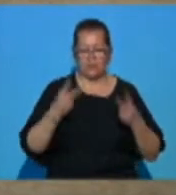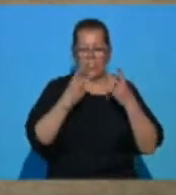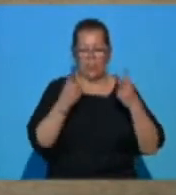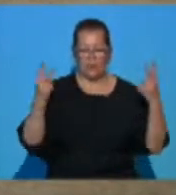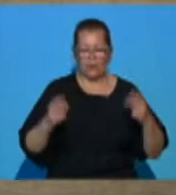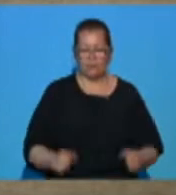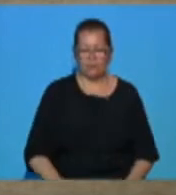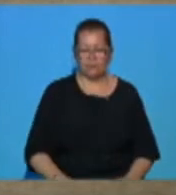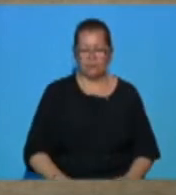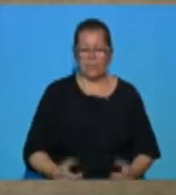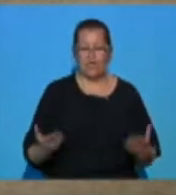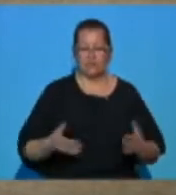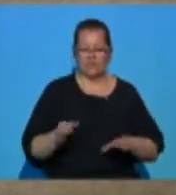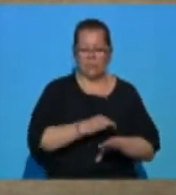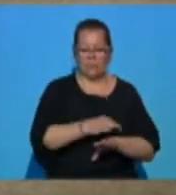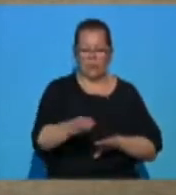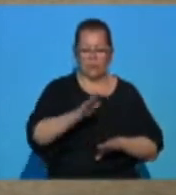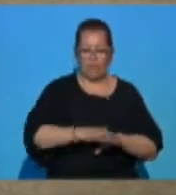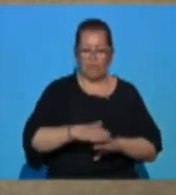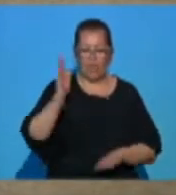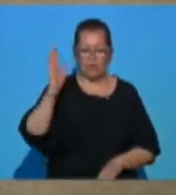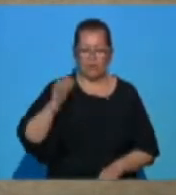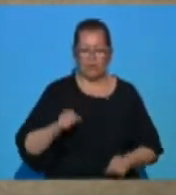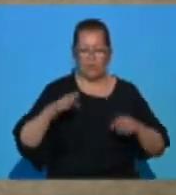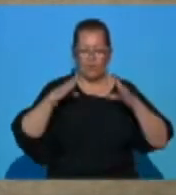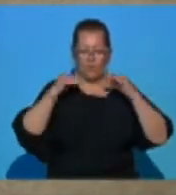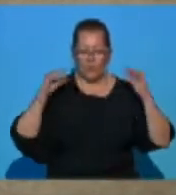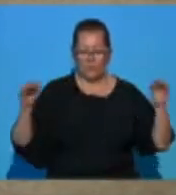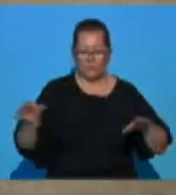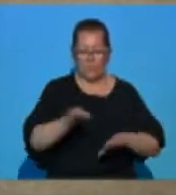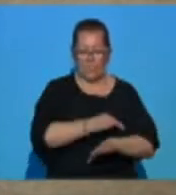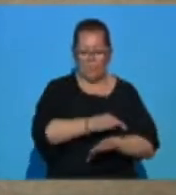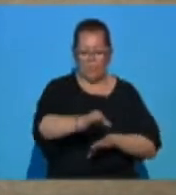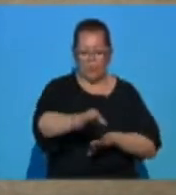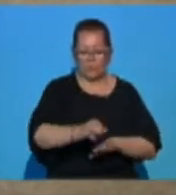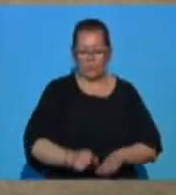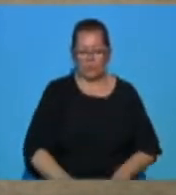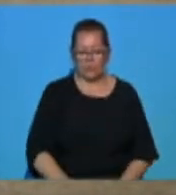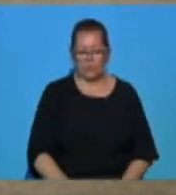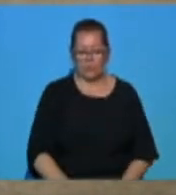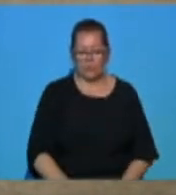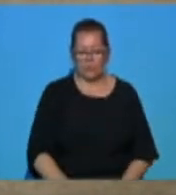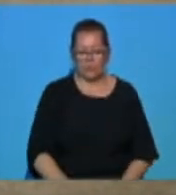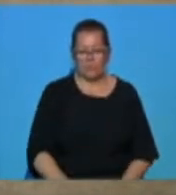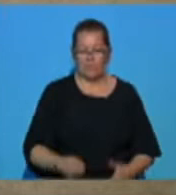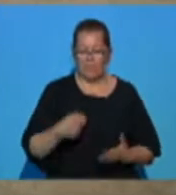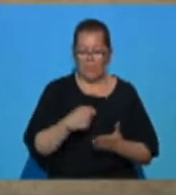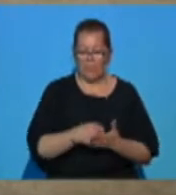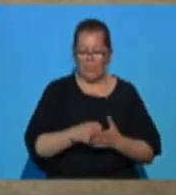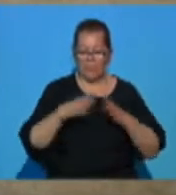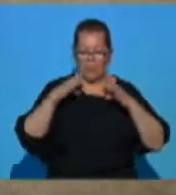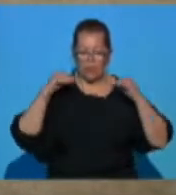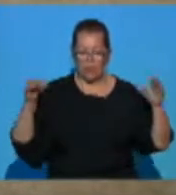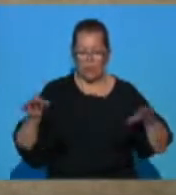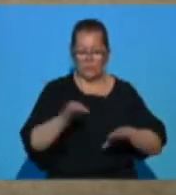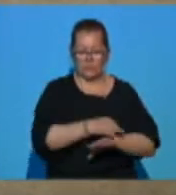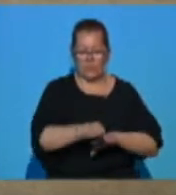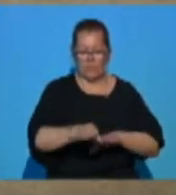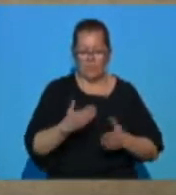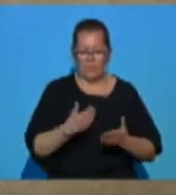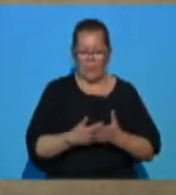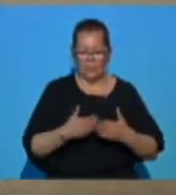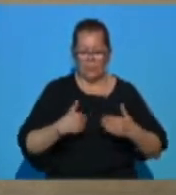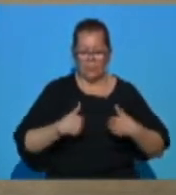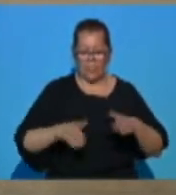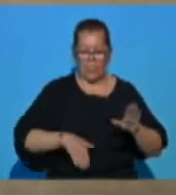alte proiecte mai aveți dumneavoastră în plan? Avem nenumărate proiecte, finanțăm sute de proiecte. Pentru mine, ca